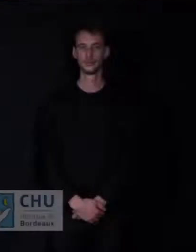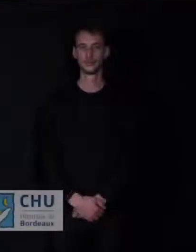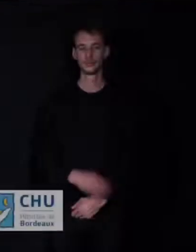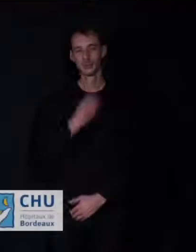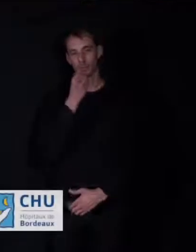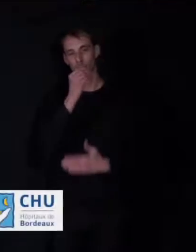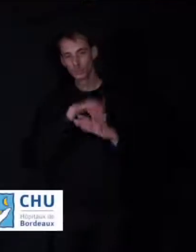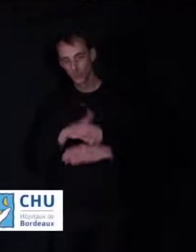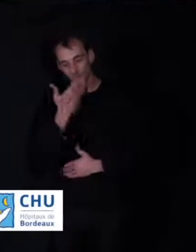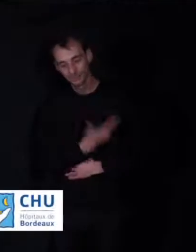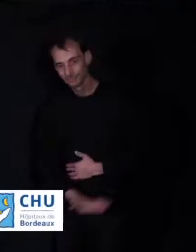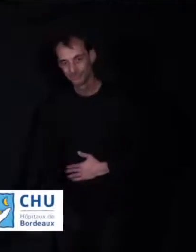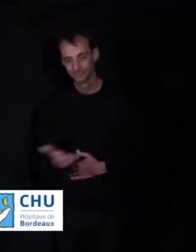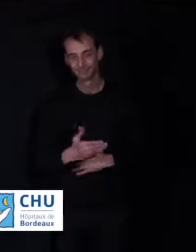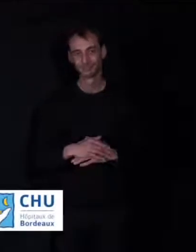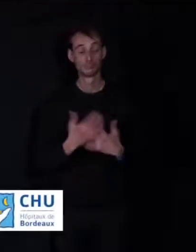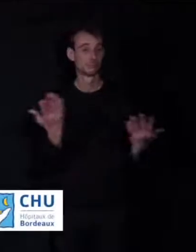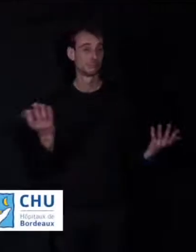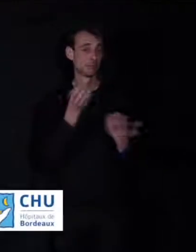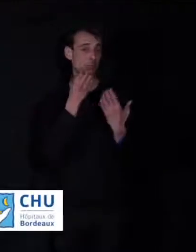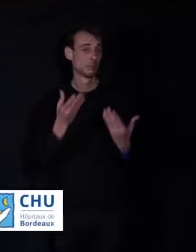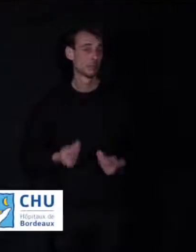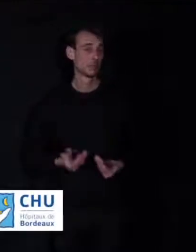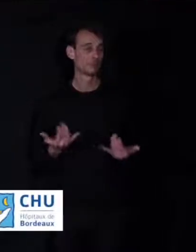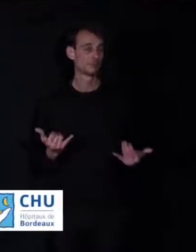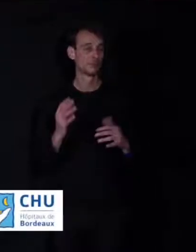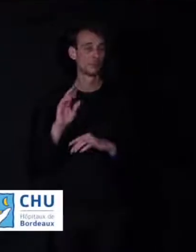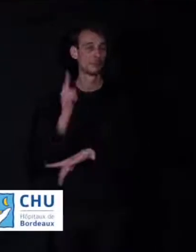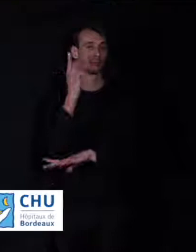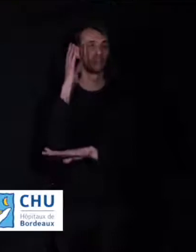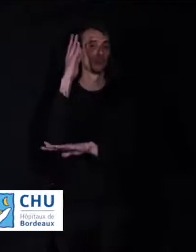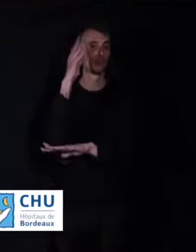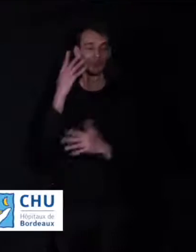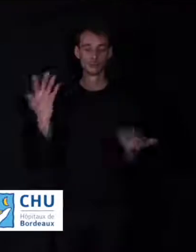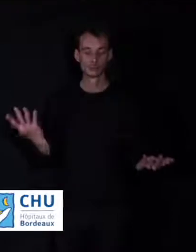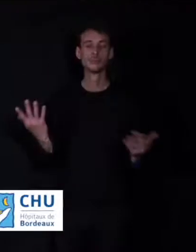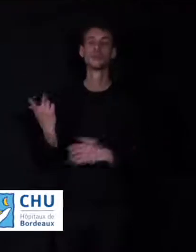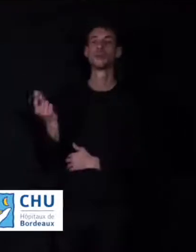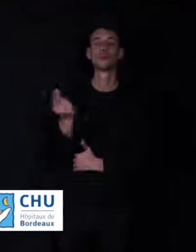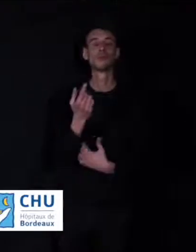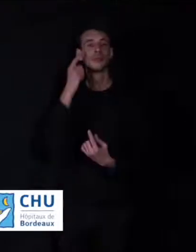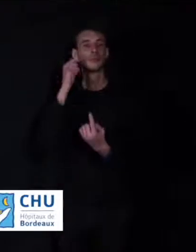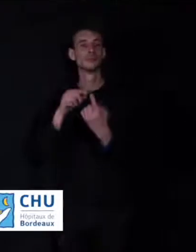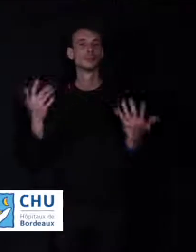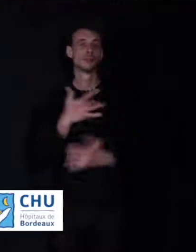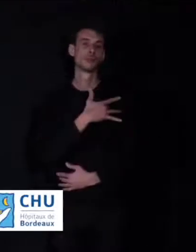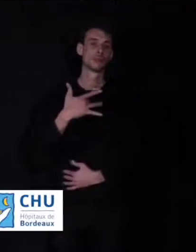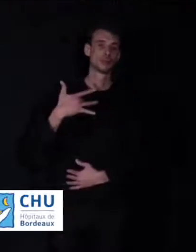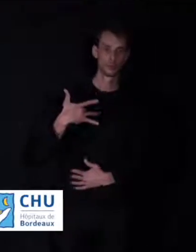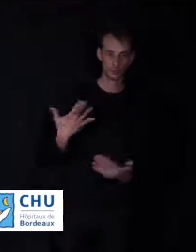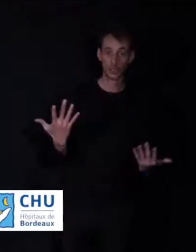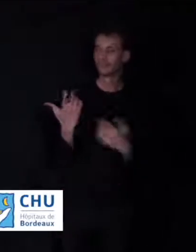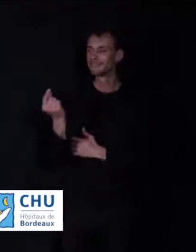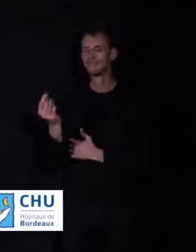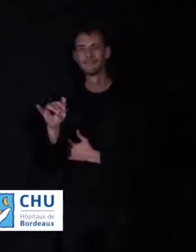Bonsoir à toutes et à tous. Bienvenue pour cette seconde soirée, ce partenariat, une soirée santé, un partenariat entre la librairie